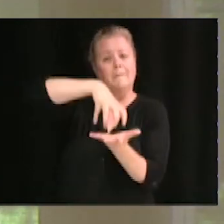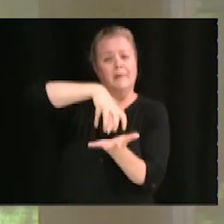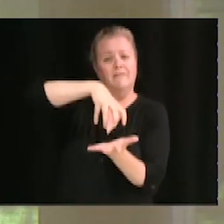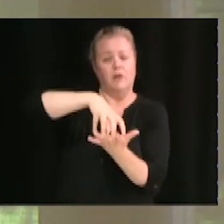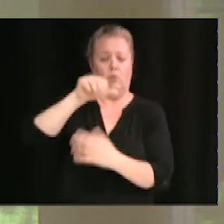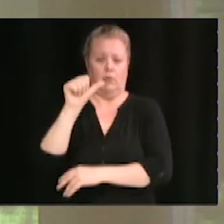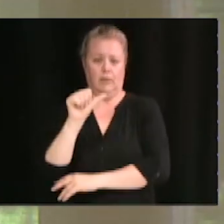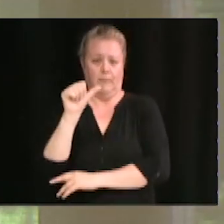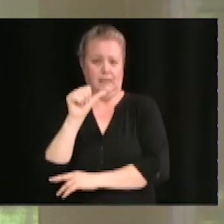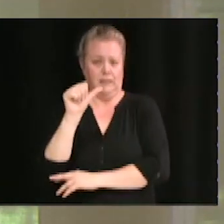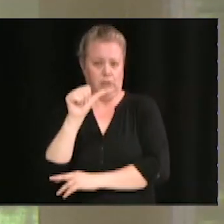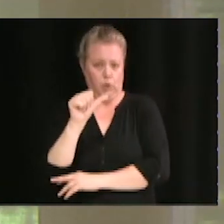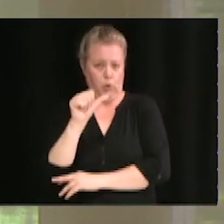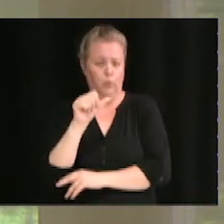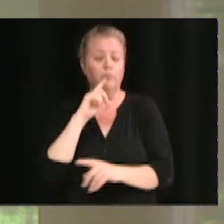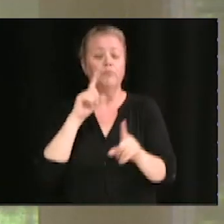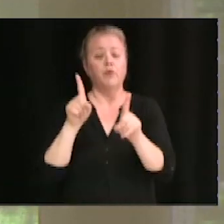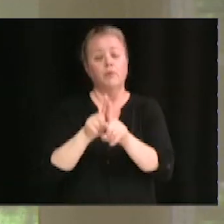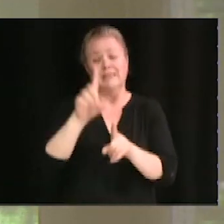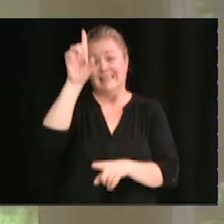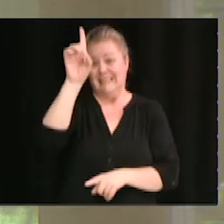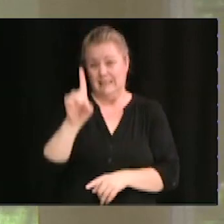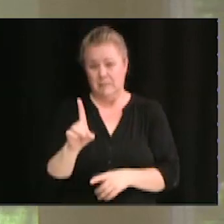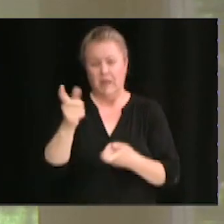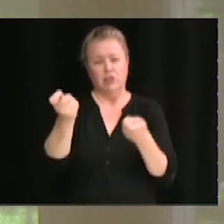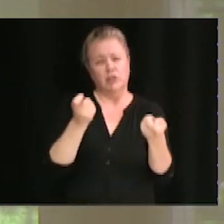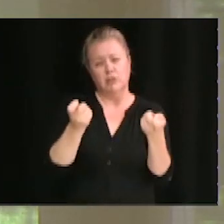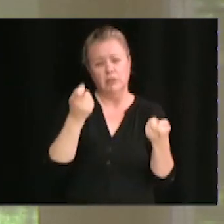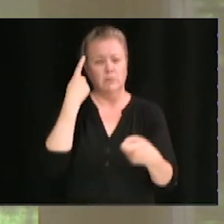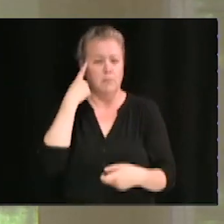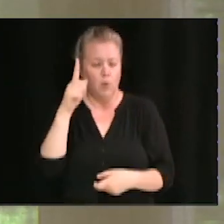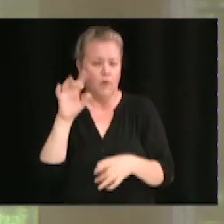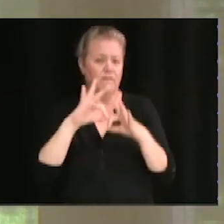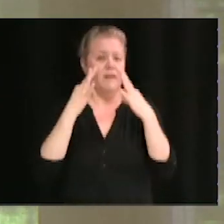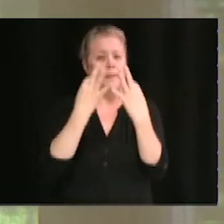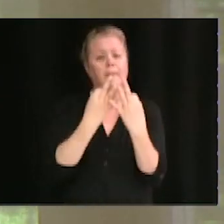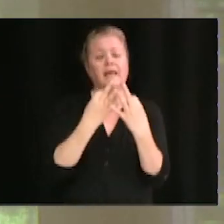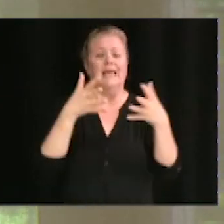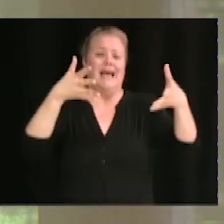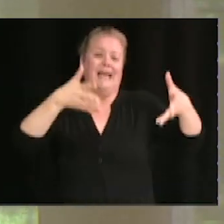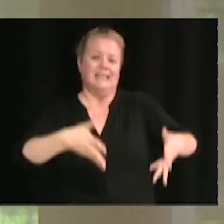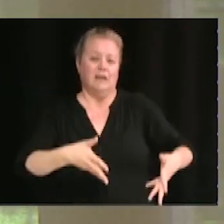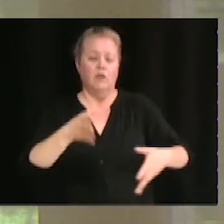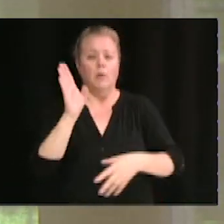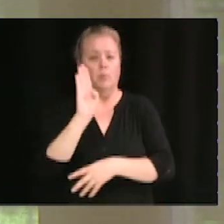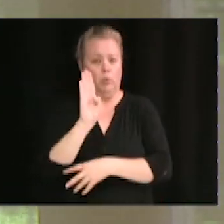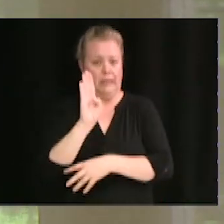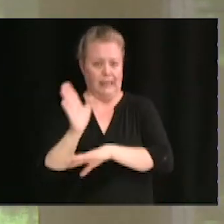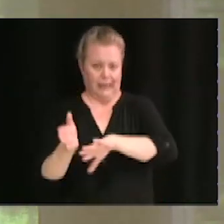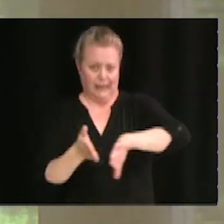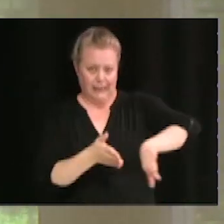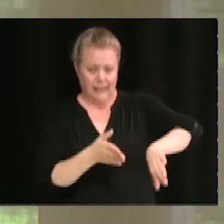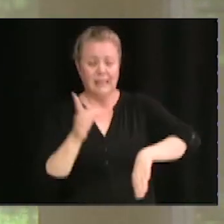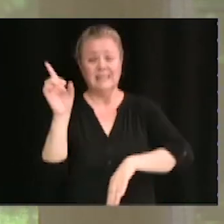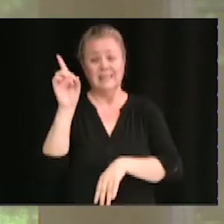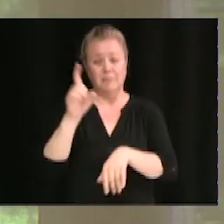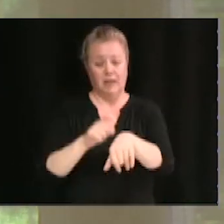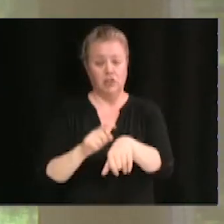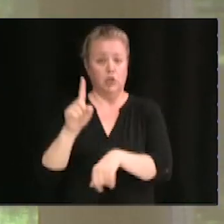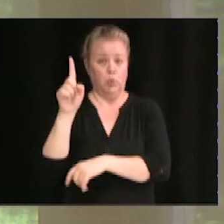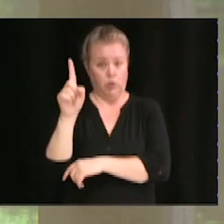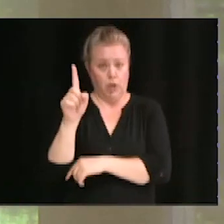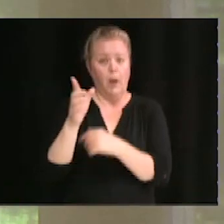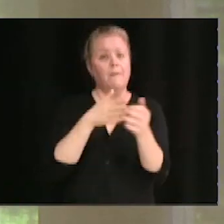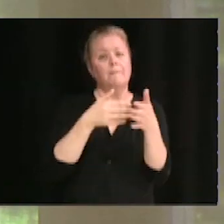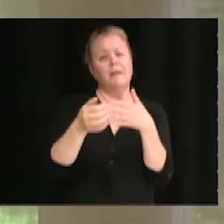Animation pour toute la famille, les dimanches de l'été à 11h au réservoir Beaudette. Place au classique également, les dimanches à 13h à la